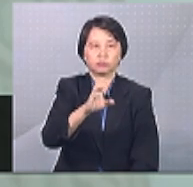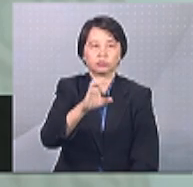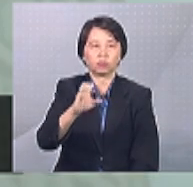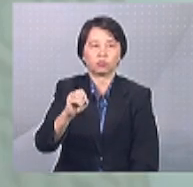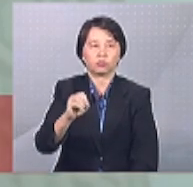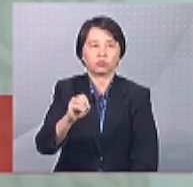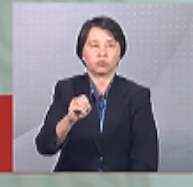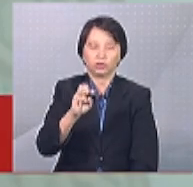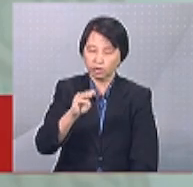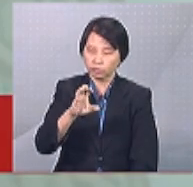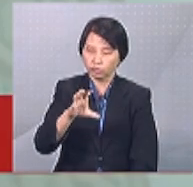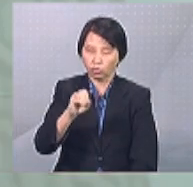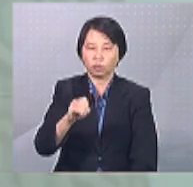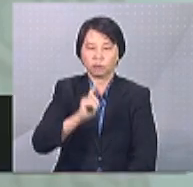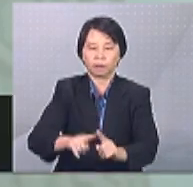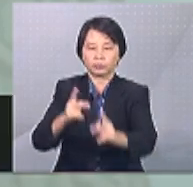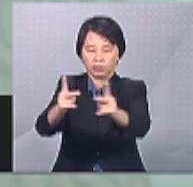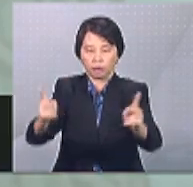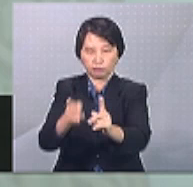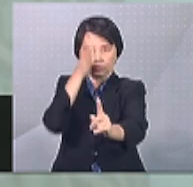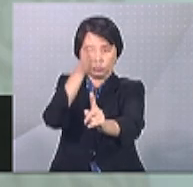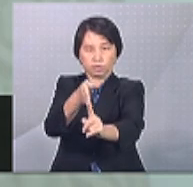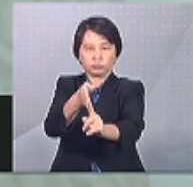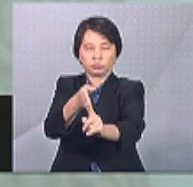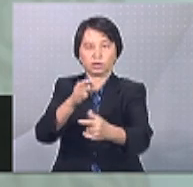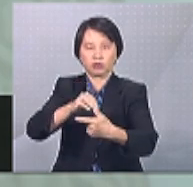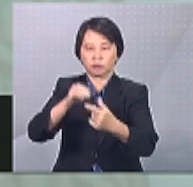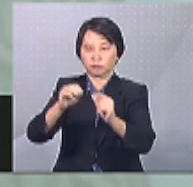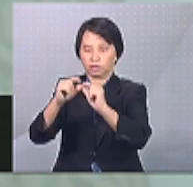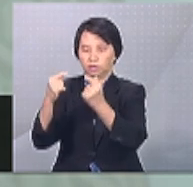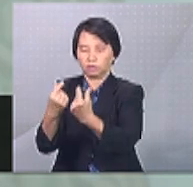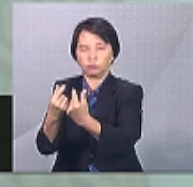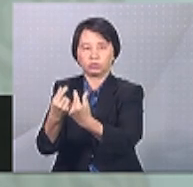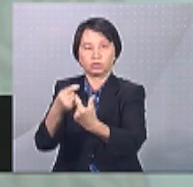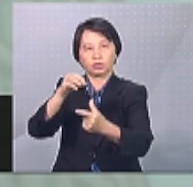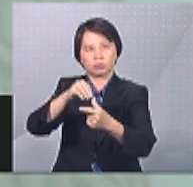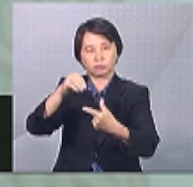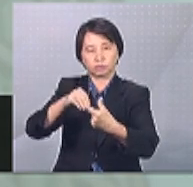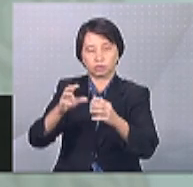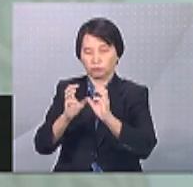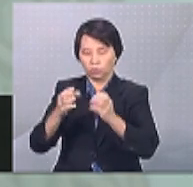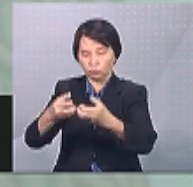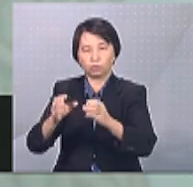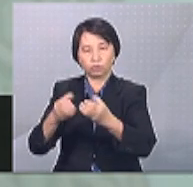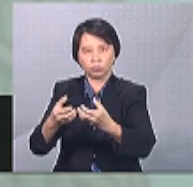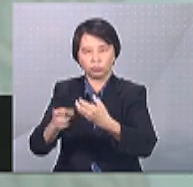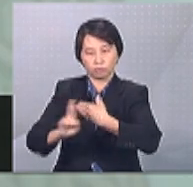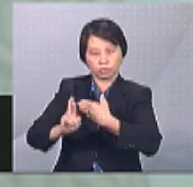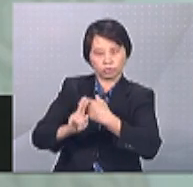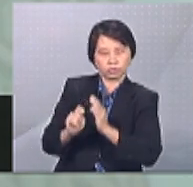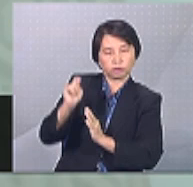macam MCO juga tapi targeted kat kawasan tu. Ataupun golongan ataupun kumpulan-kumpulan yang berisiko